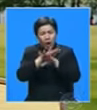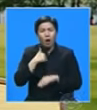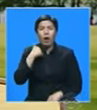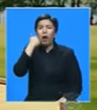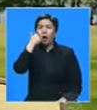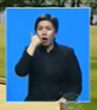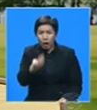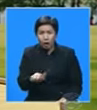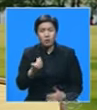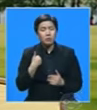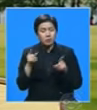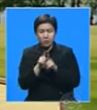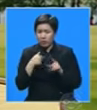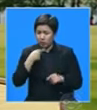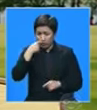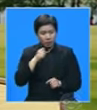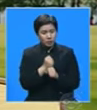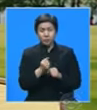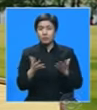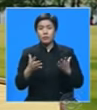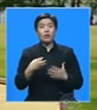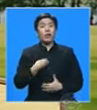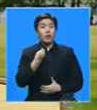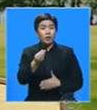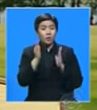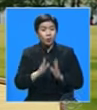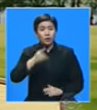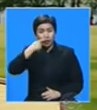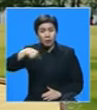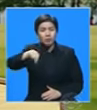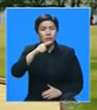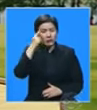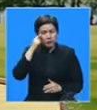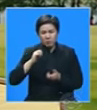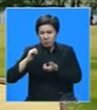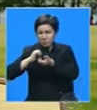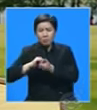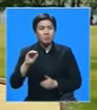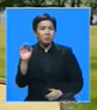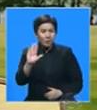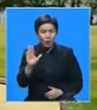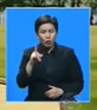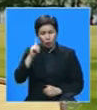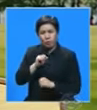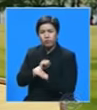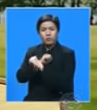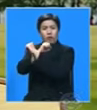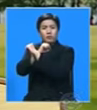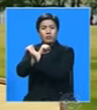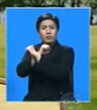วันนี้เราไม่ได้ทำอะไรอย่างนั้นเลยนะครับอย่าให้คนไทยทั้งประเทศเนี่ยอย่าไปร่วมมือนะครับแล้วก็ร่วมกันต่อต้านเขาด้วยแล้